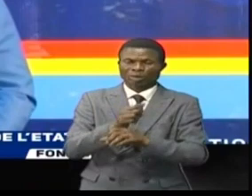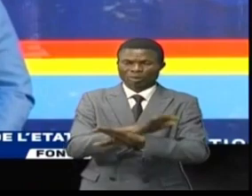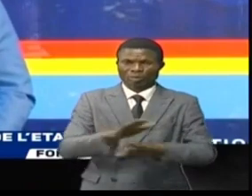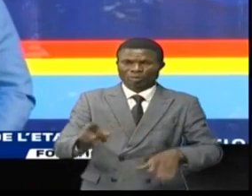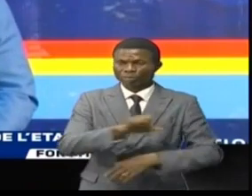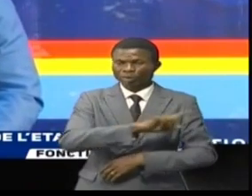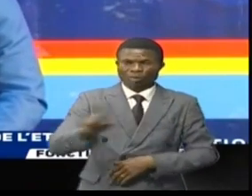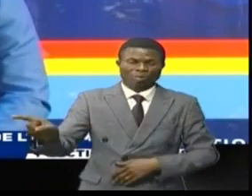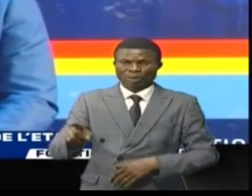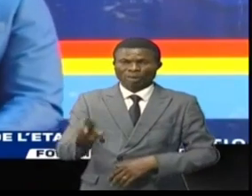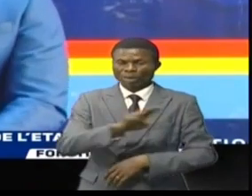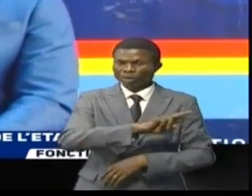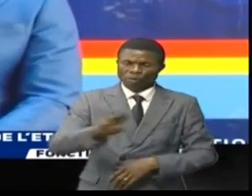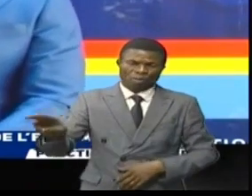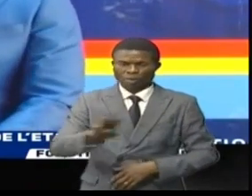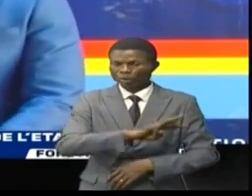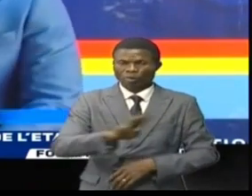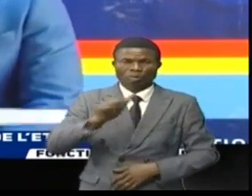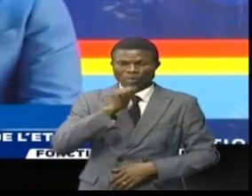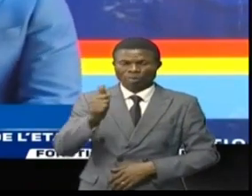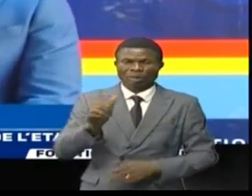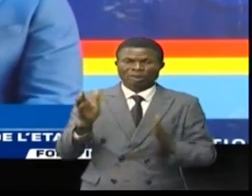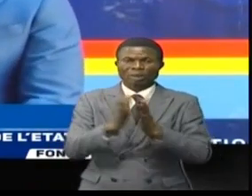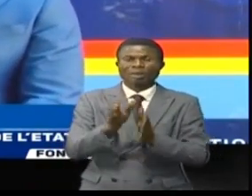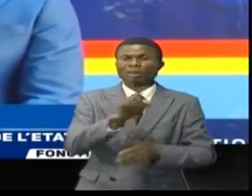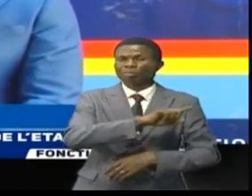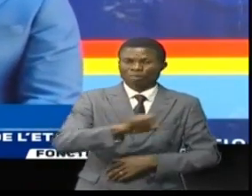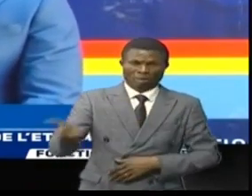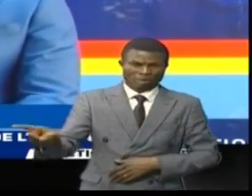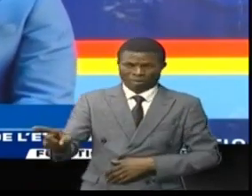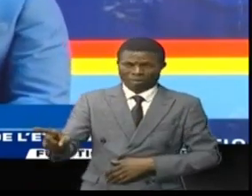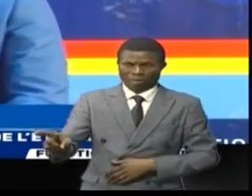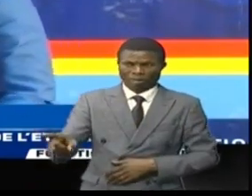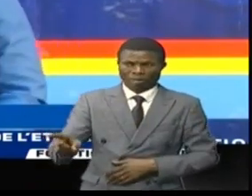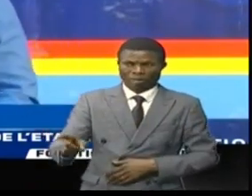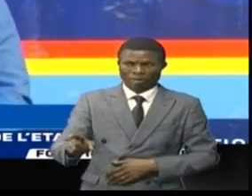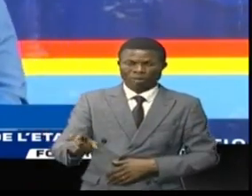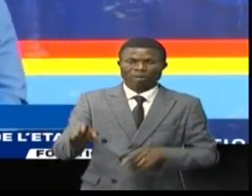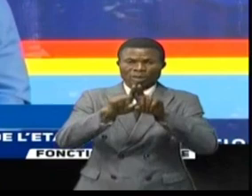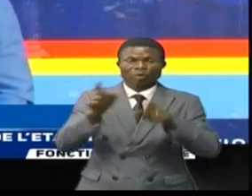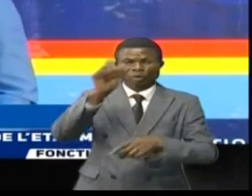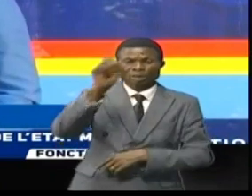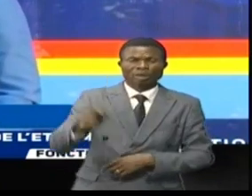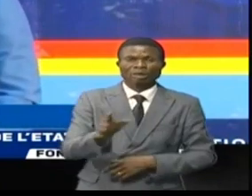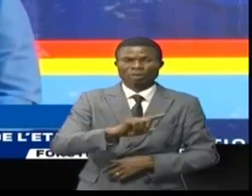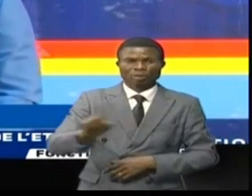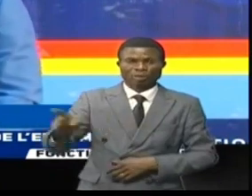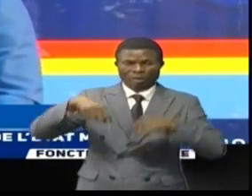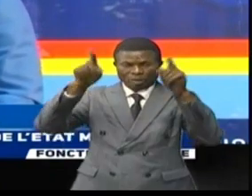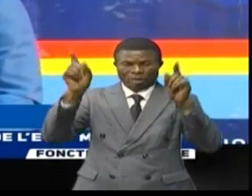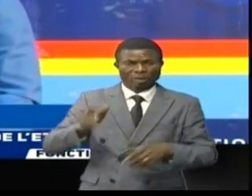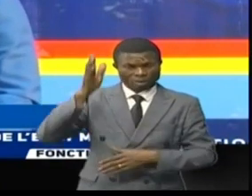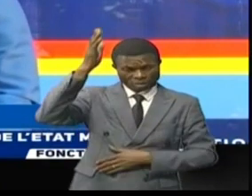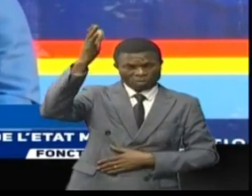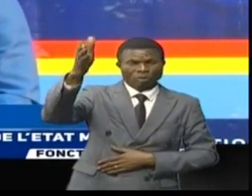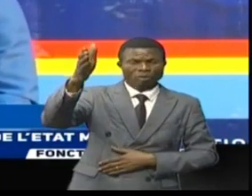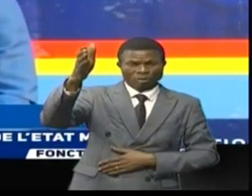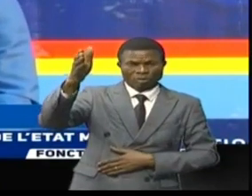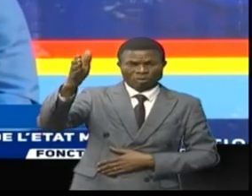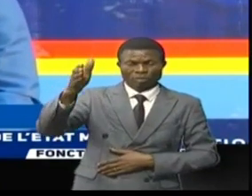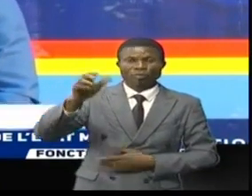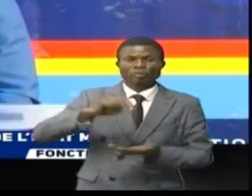1000, de 2000, de 3000, on parle de 10 000 pour une même année et de 30 000 pour l'année prochaine. C'est